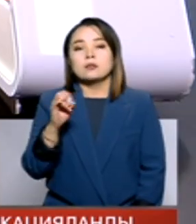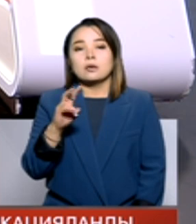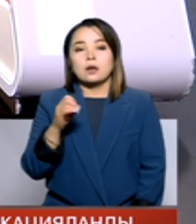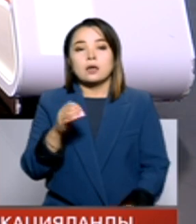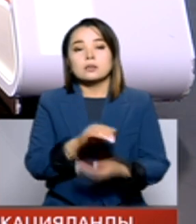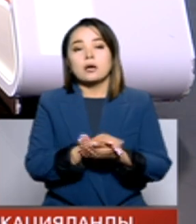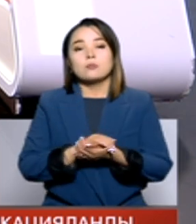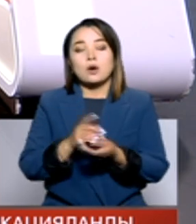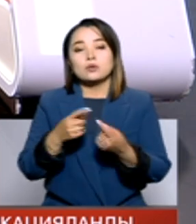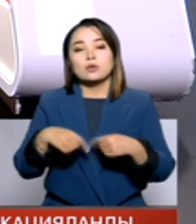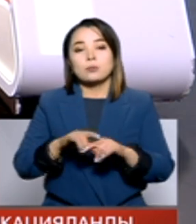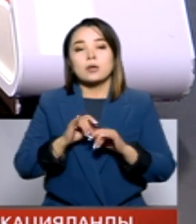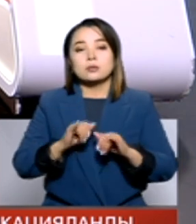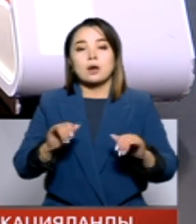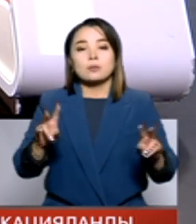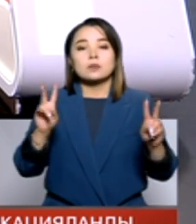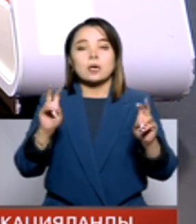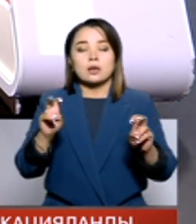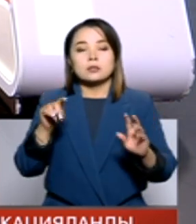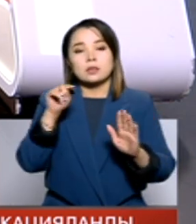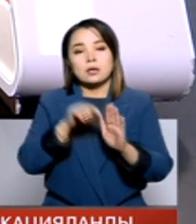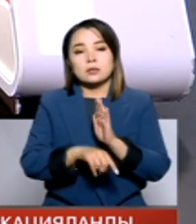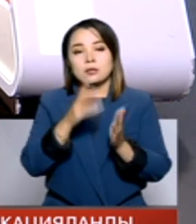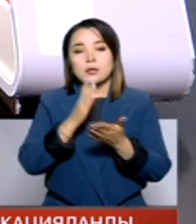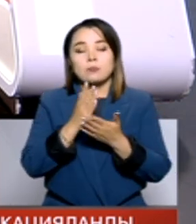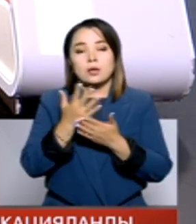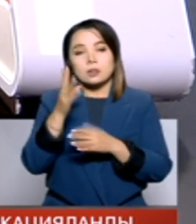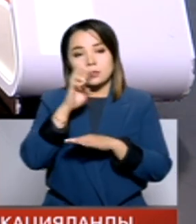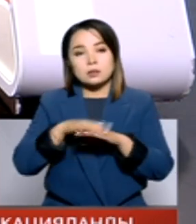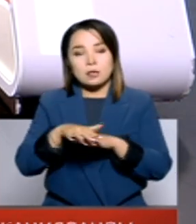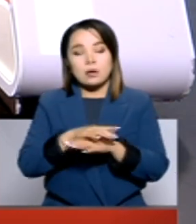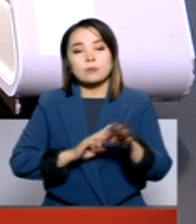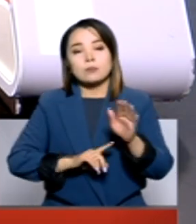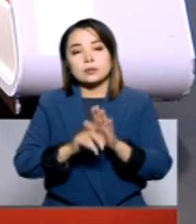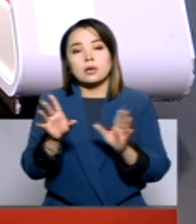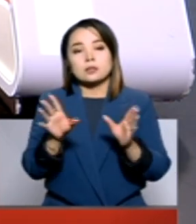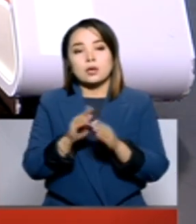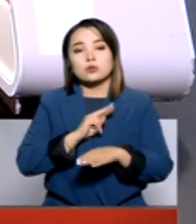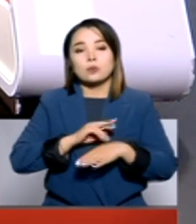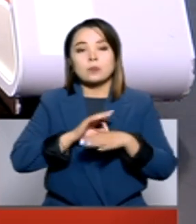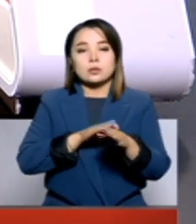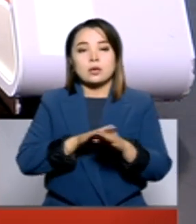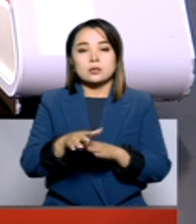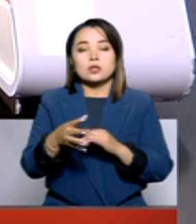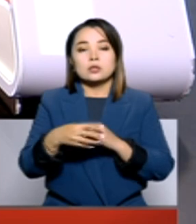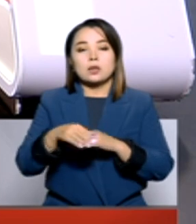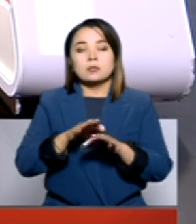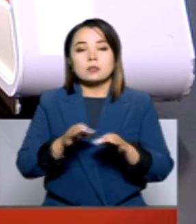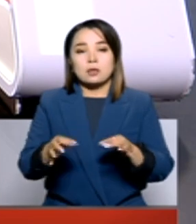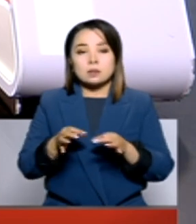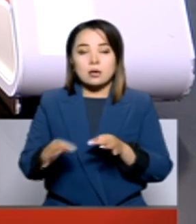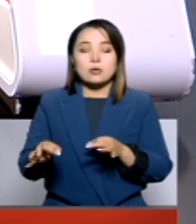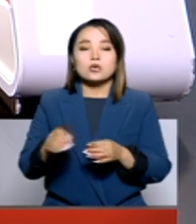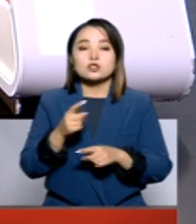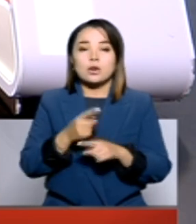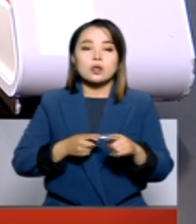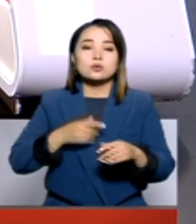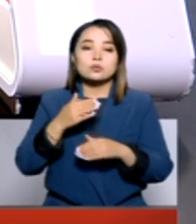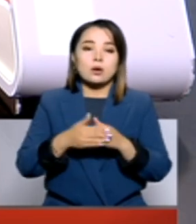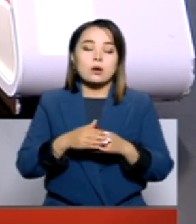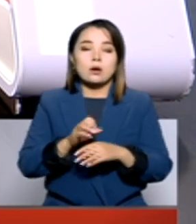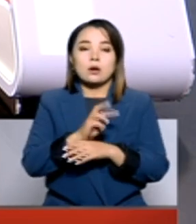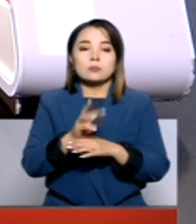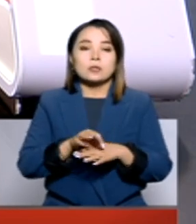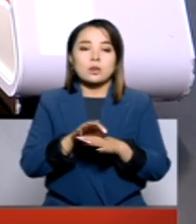Шанхай ынтымақтастық ұйымының даму тарихы тереңде жатыр. Бес елдің бірлесуімен басталған ұйым бүгінде жер жиһан халқының жартысына жуығын